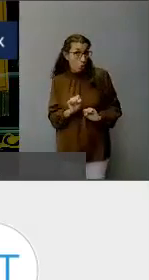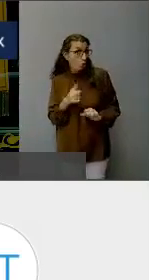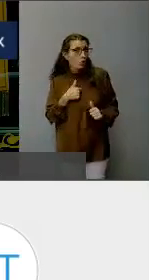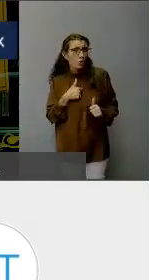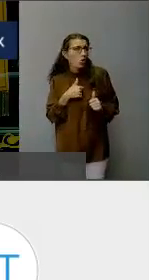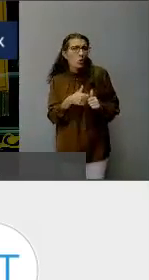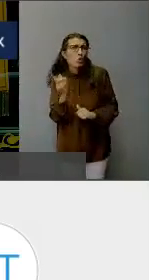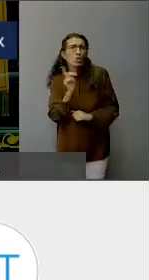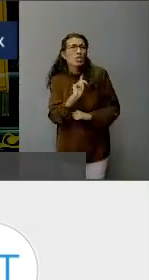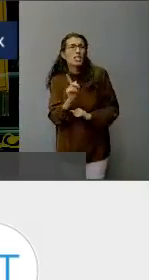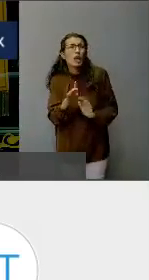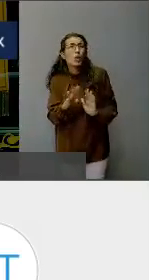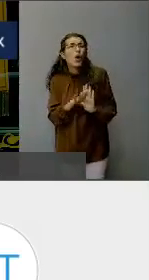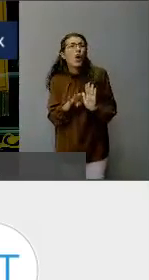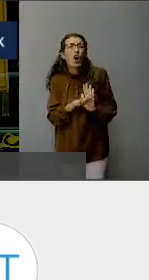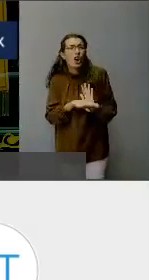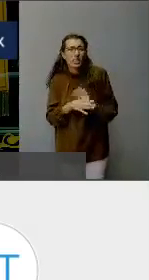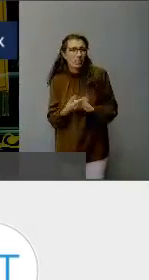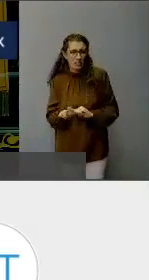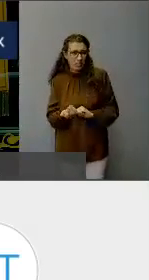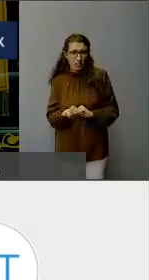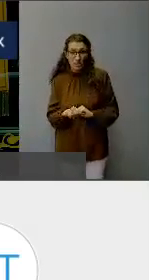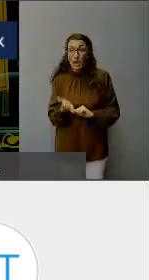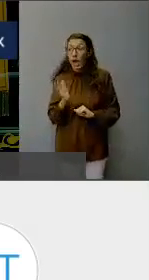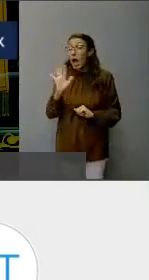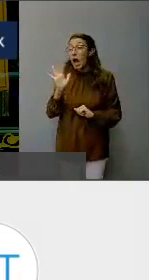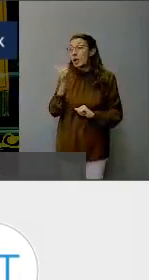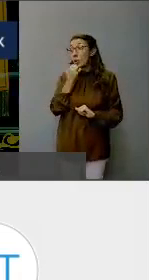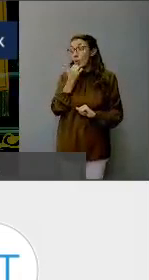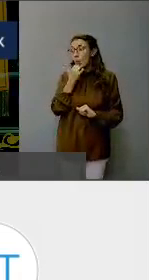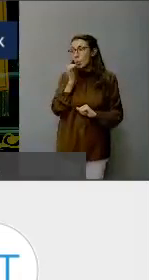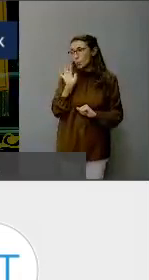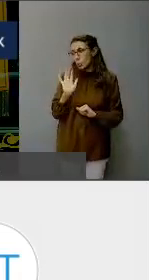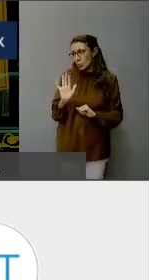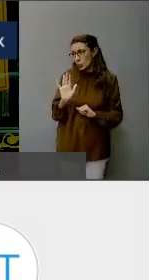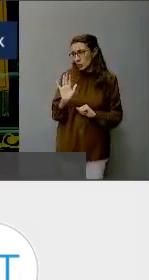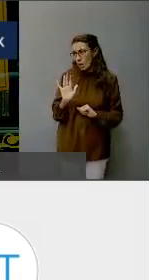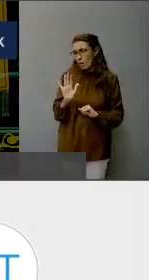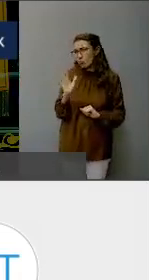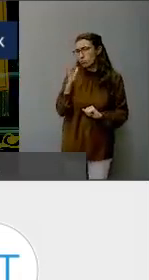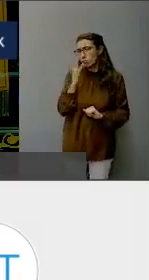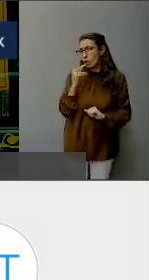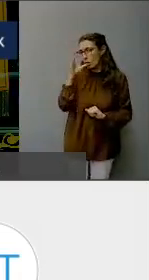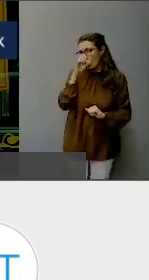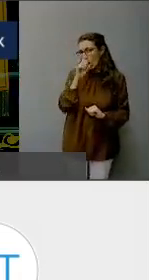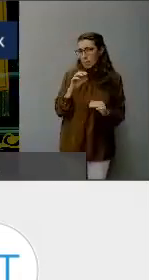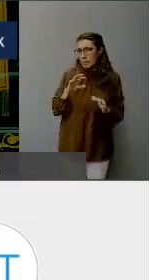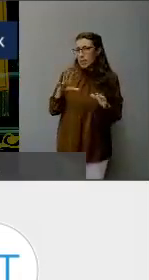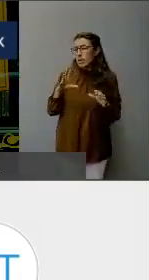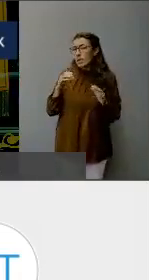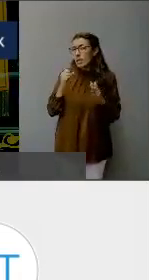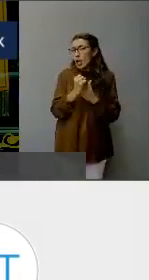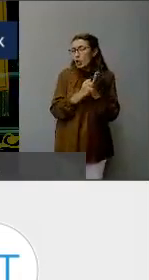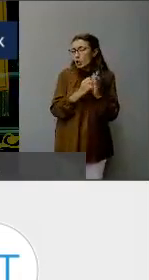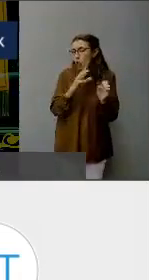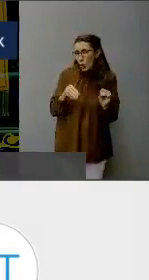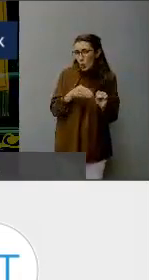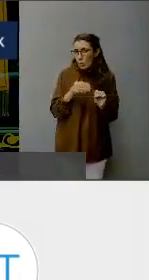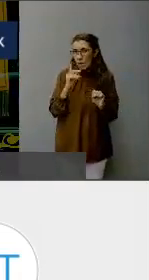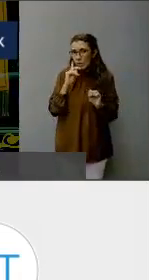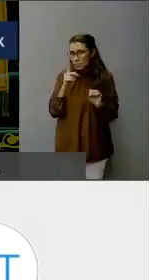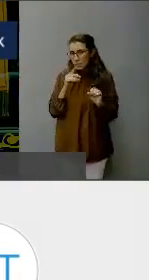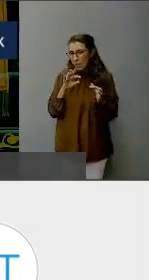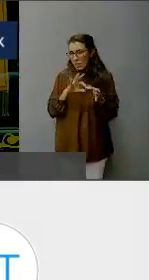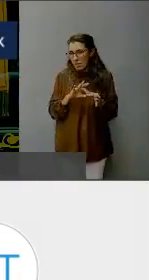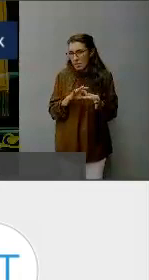però no chiedo solo come prima sono state inascoltate una maggiore attinenza ai documenti comunque lei solo ripeto